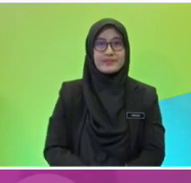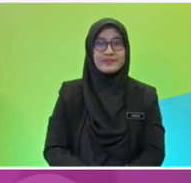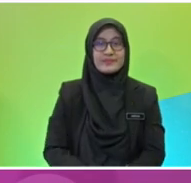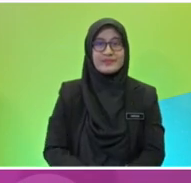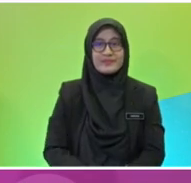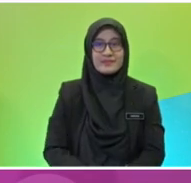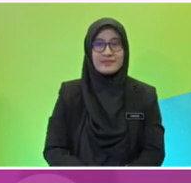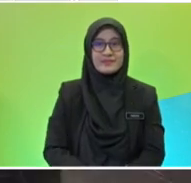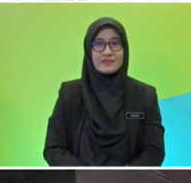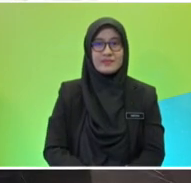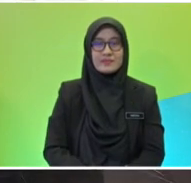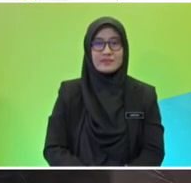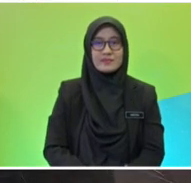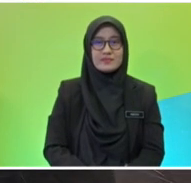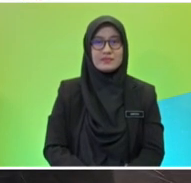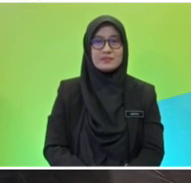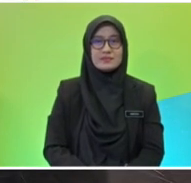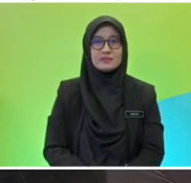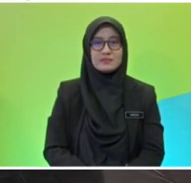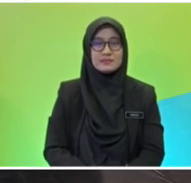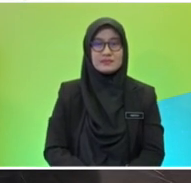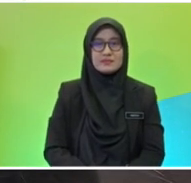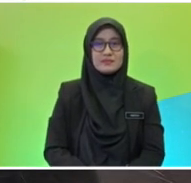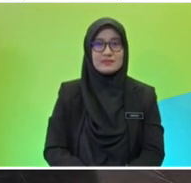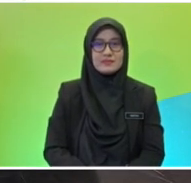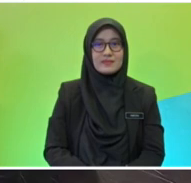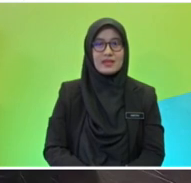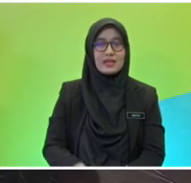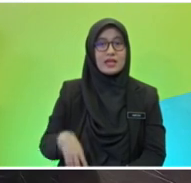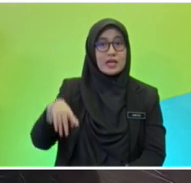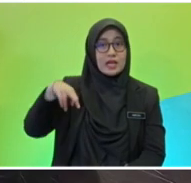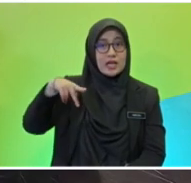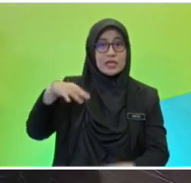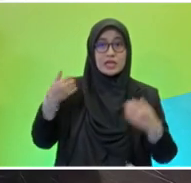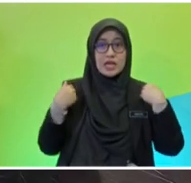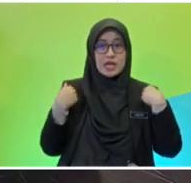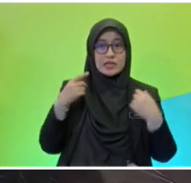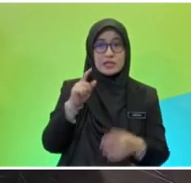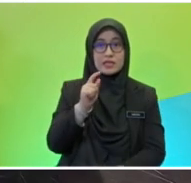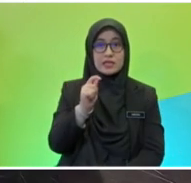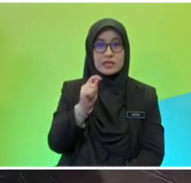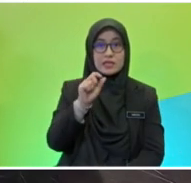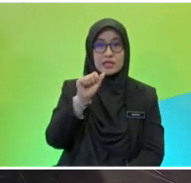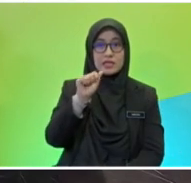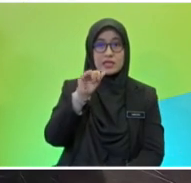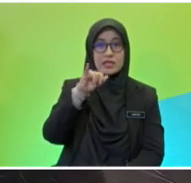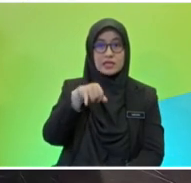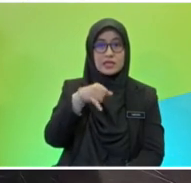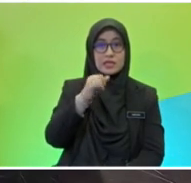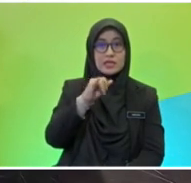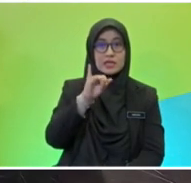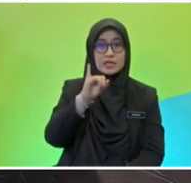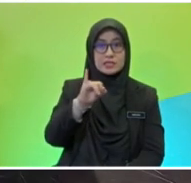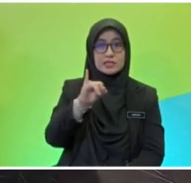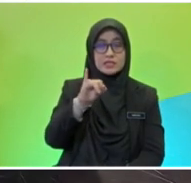kaki. Kakinya ni, dia ada taji. Oh. Taji yang bahaya. Dia kalau muncuk mangsa ni guna